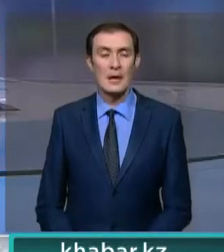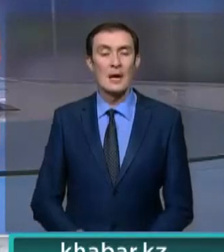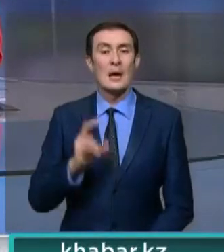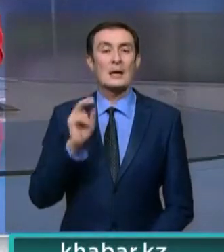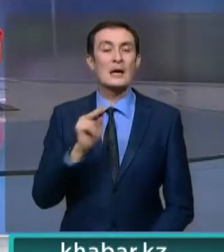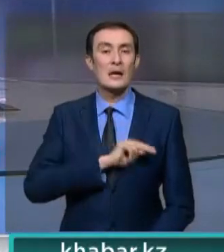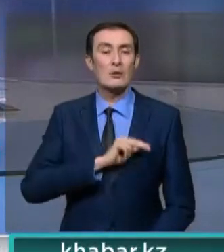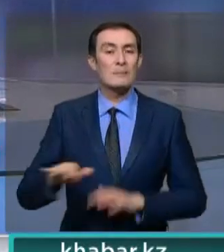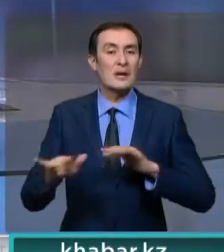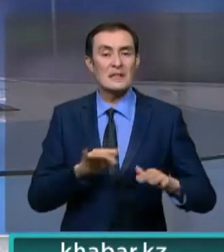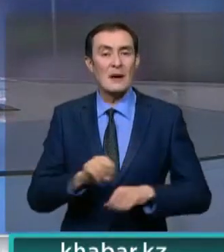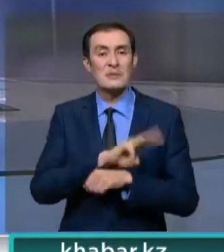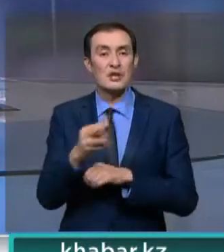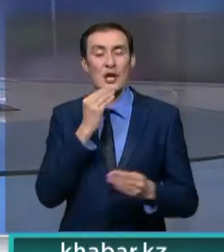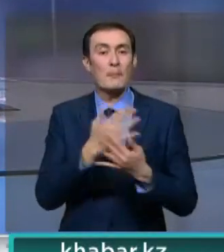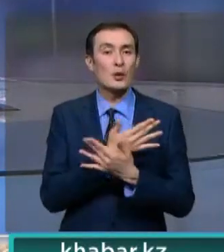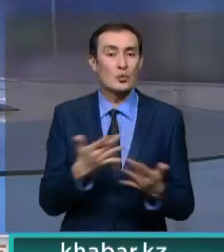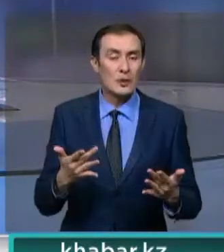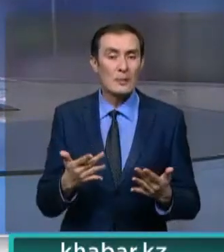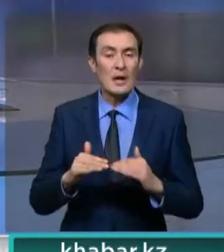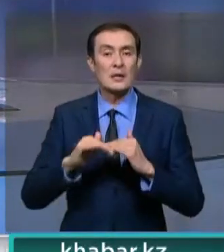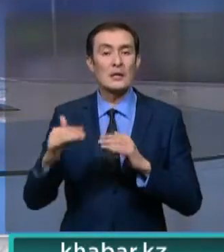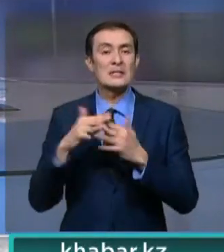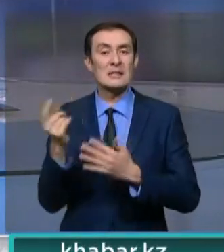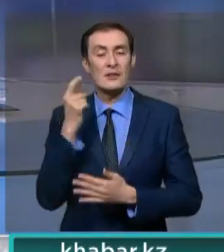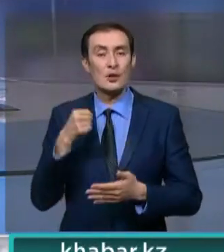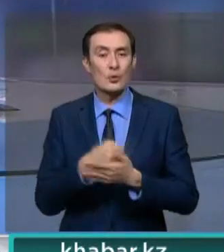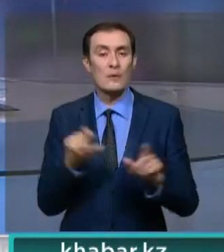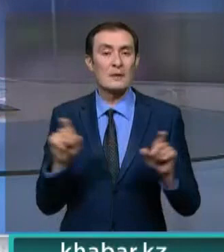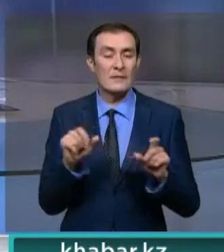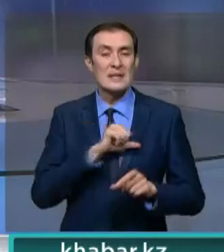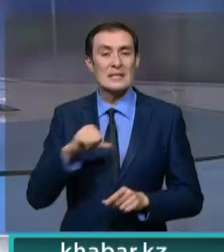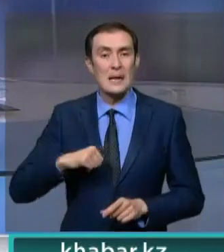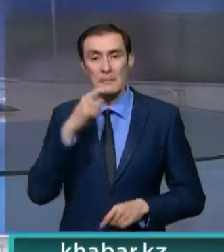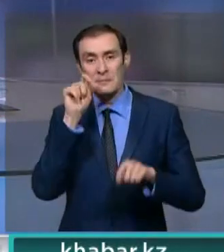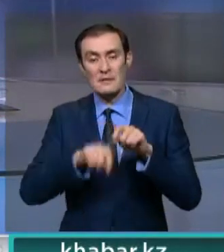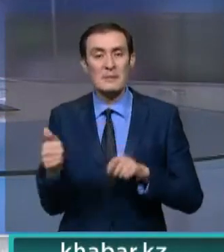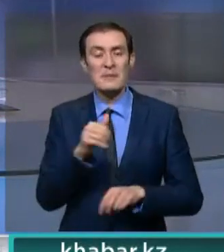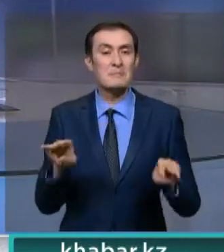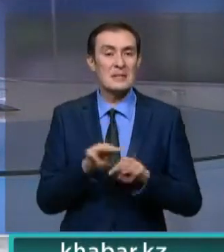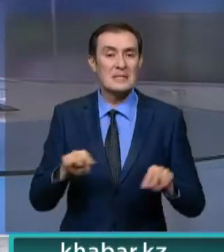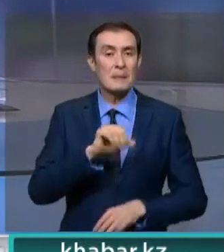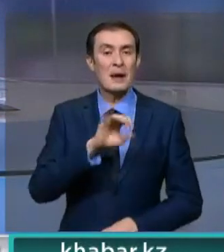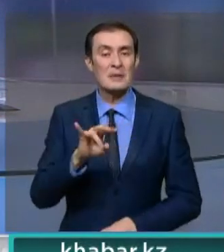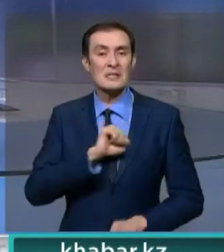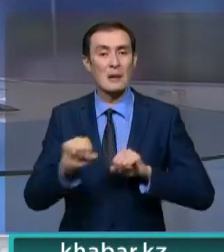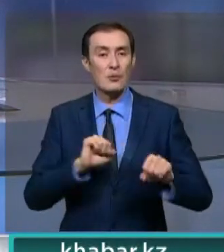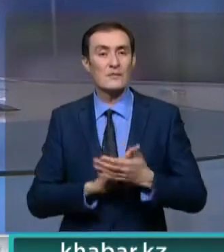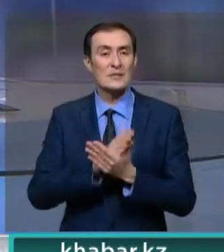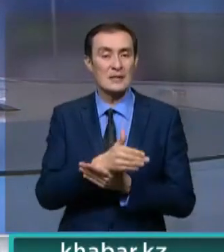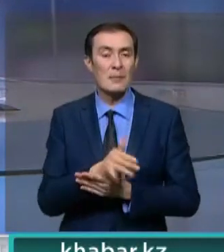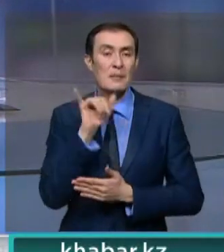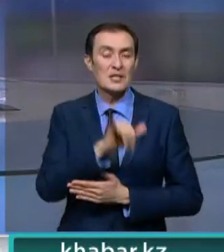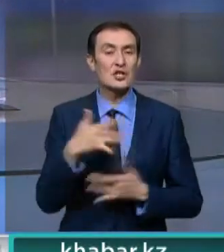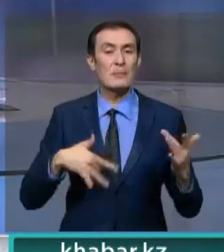Как работает механизм снабжения продуктами от поля до прилавка, лично проинспектировал премьер-министр страны. Оскар Мамин с рабочим визитом